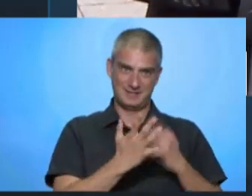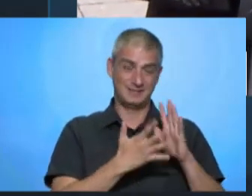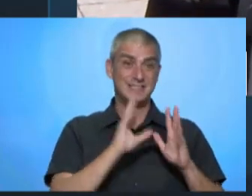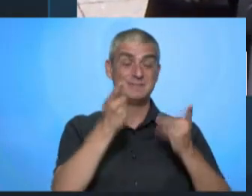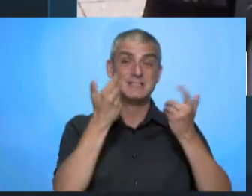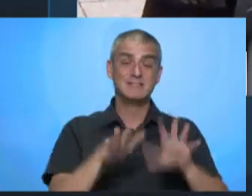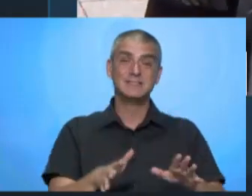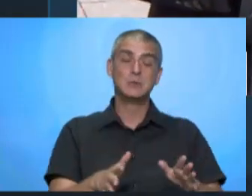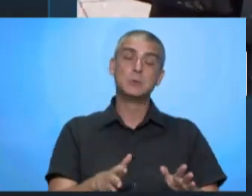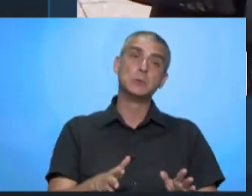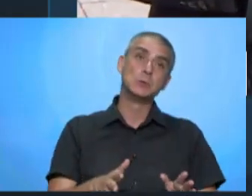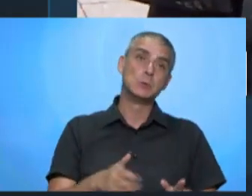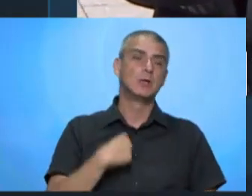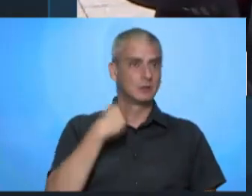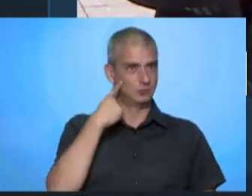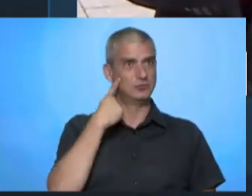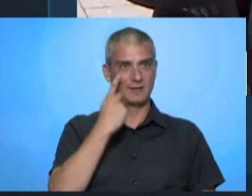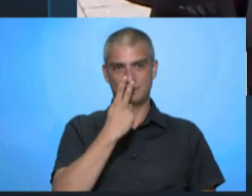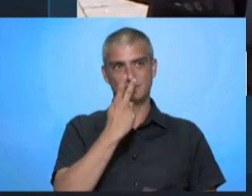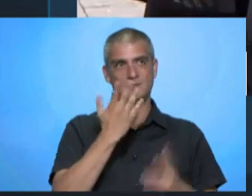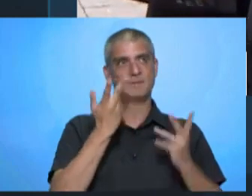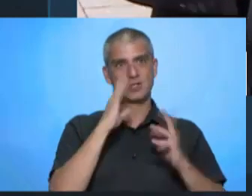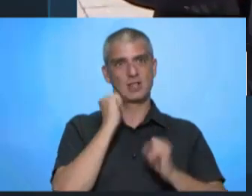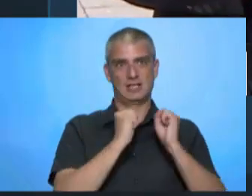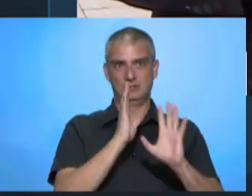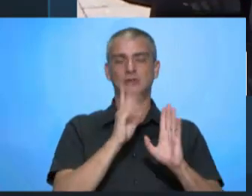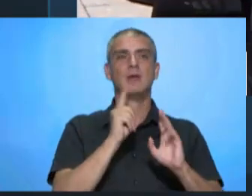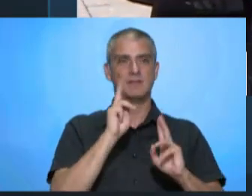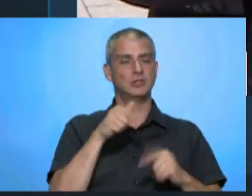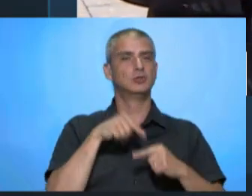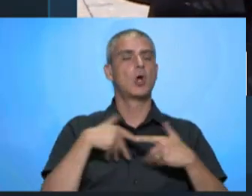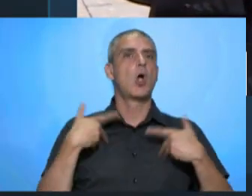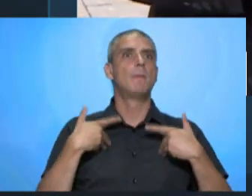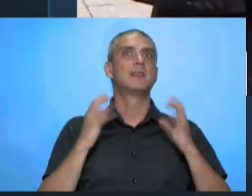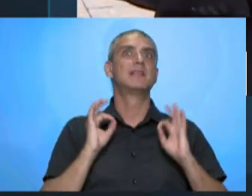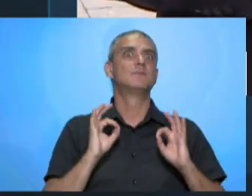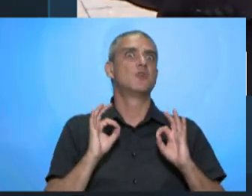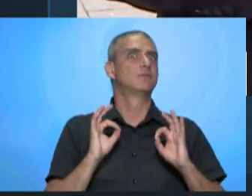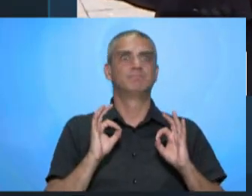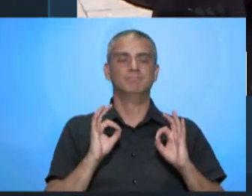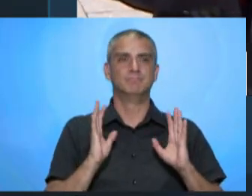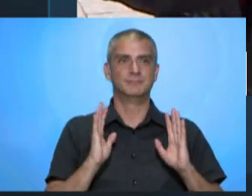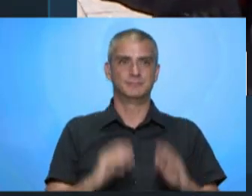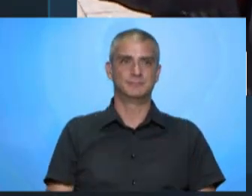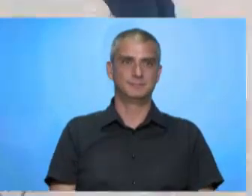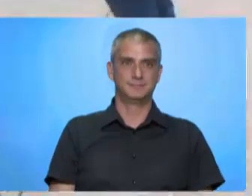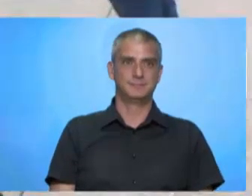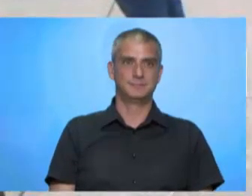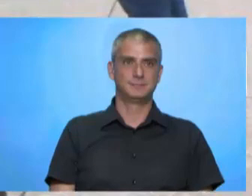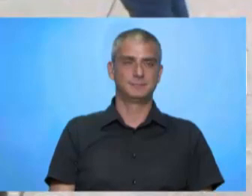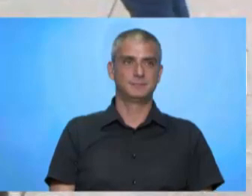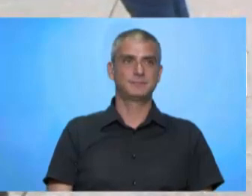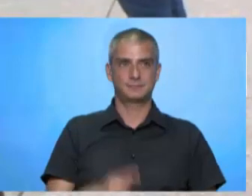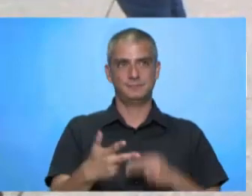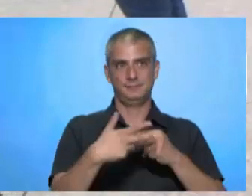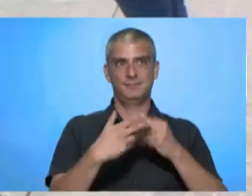הפסד, אני מניח שהמראות יהיו קצת יותר קשים, אבל יש כאן בהחלט אופטימיות ממש לא זהירה, אפשר לומר, כאן בזאגרב